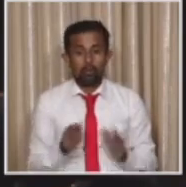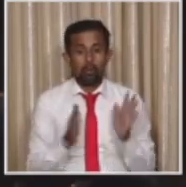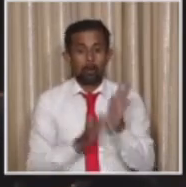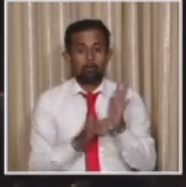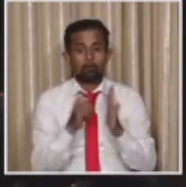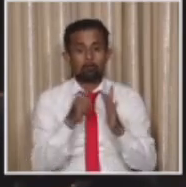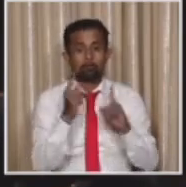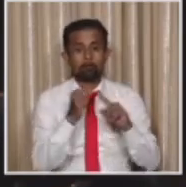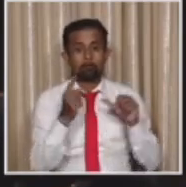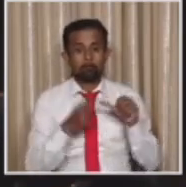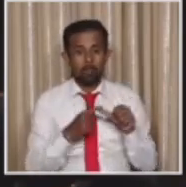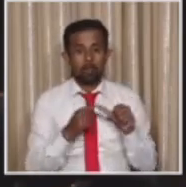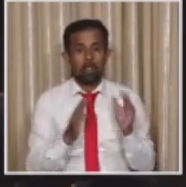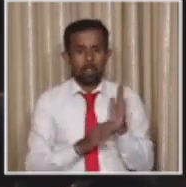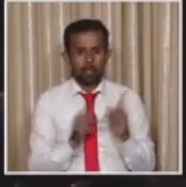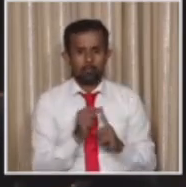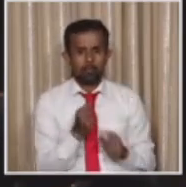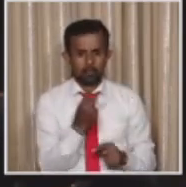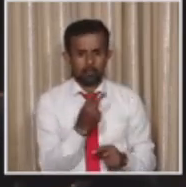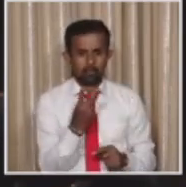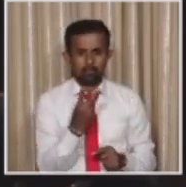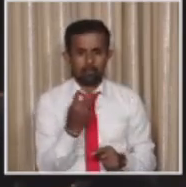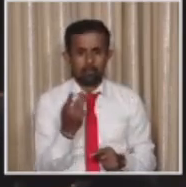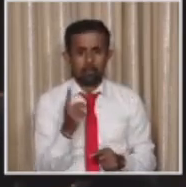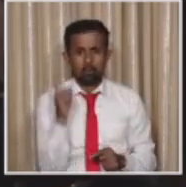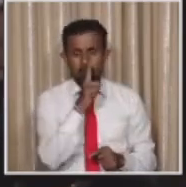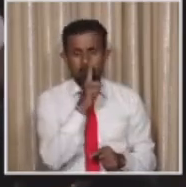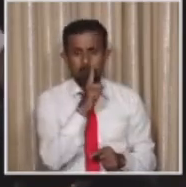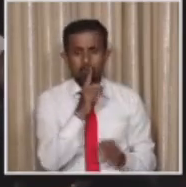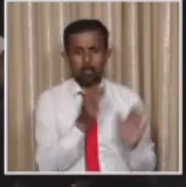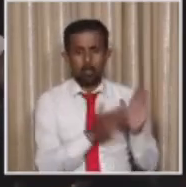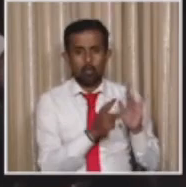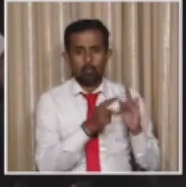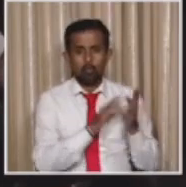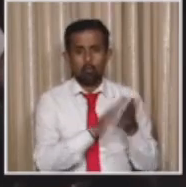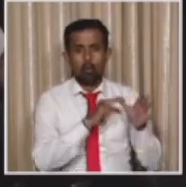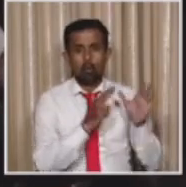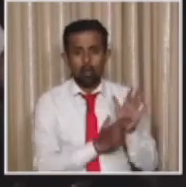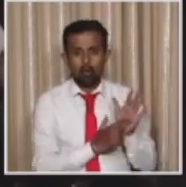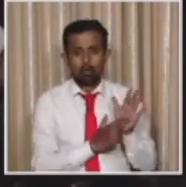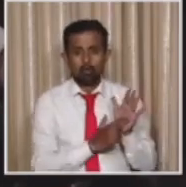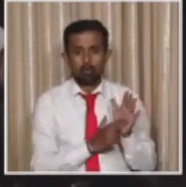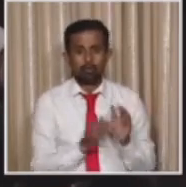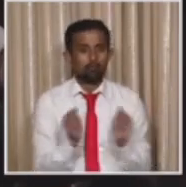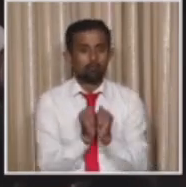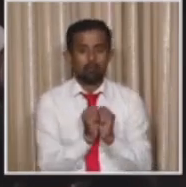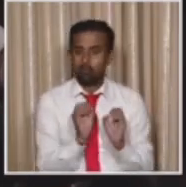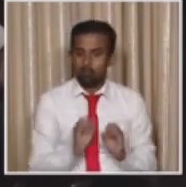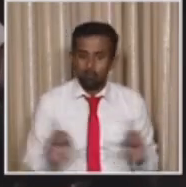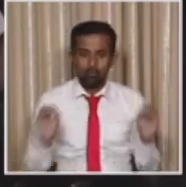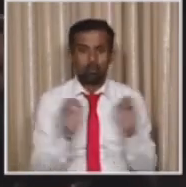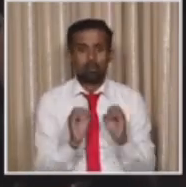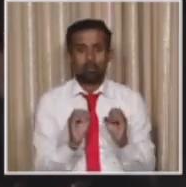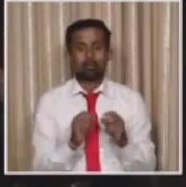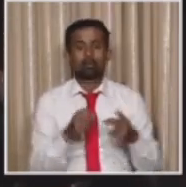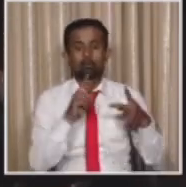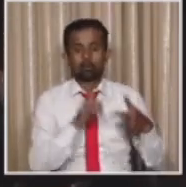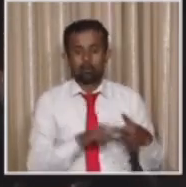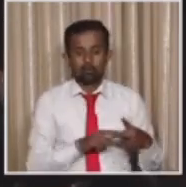මීපායතනට අදාළ ඇමති, ඇමතිලා දෙන්නෙක් තුන්දෙනෙක් හිටියා. පළවෙනි මහන්සිල්ල මහත්තයා හිටියා. මෙලෝ හතරක් කරලා තිබුණ නැහැ එකම දෙයක්වත්.